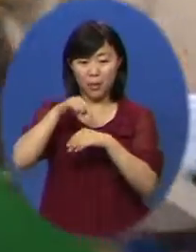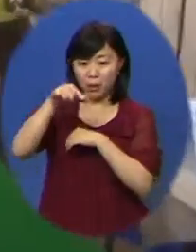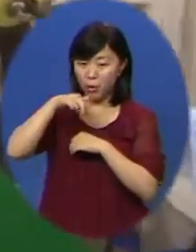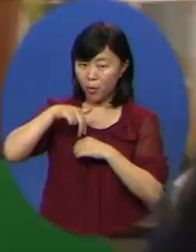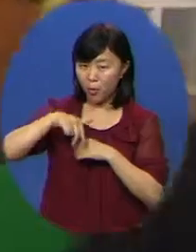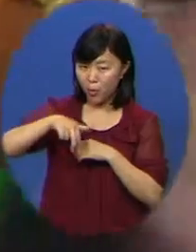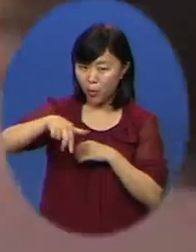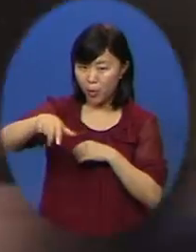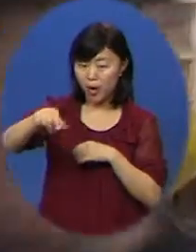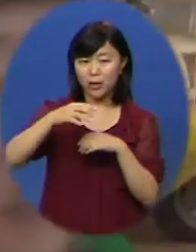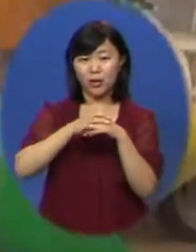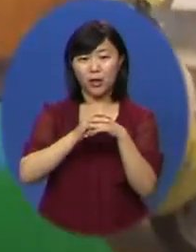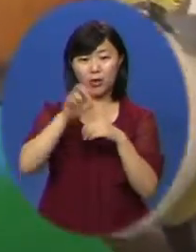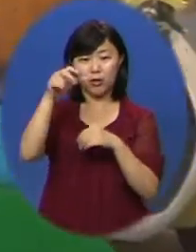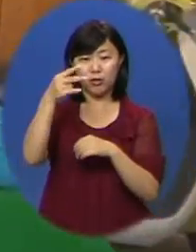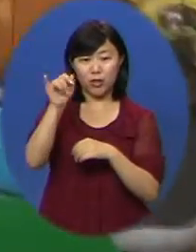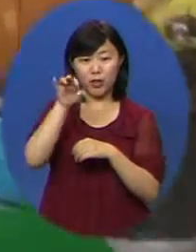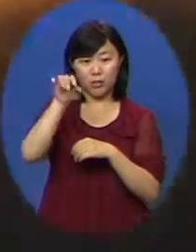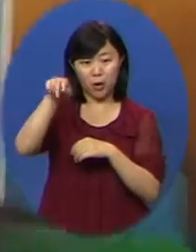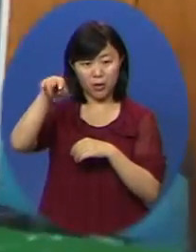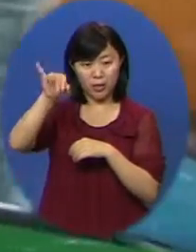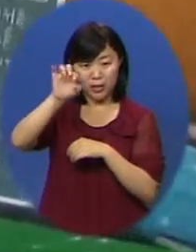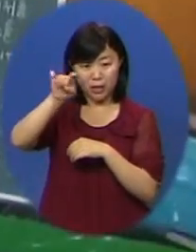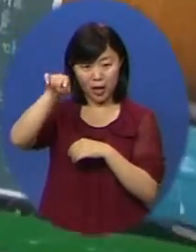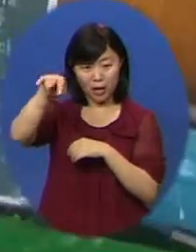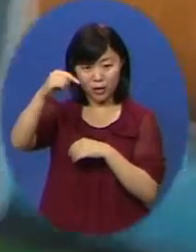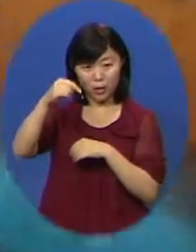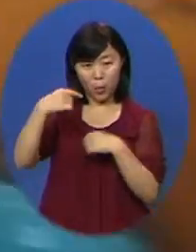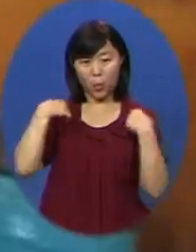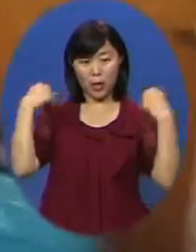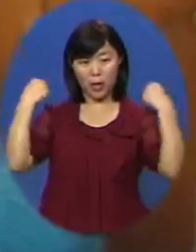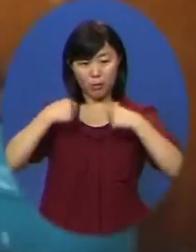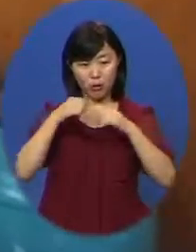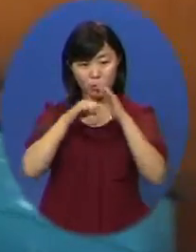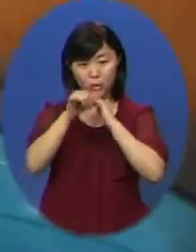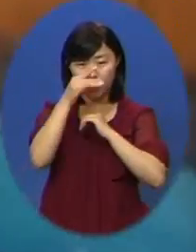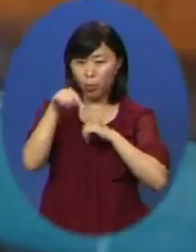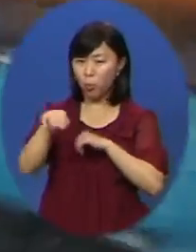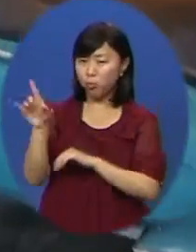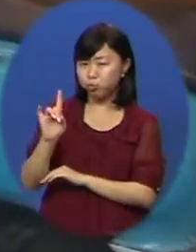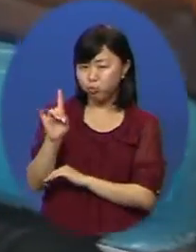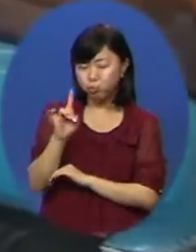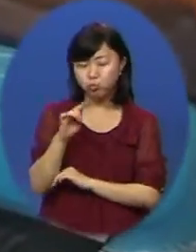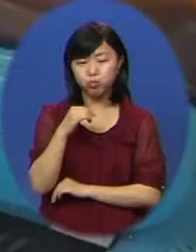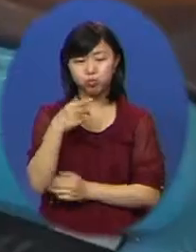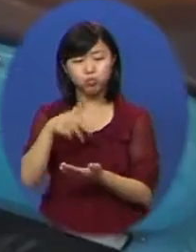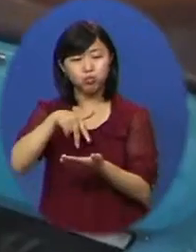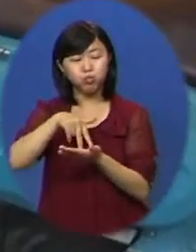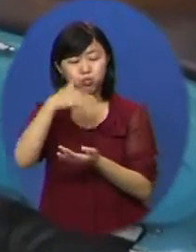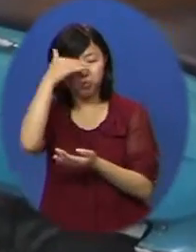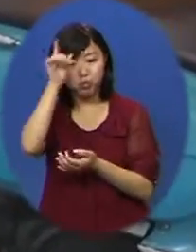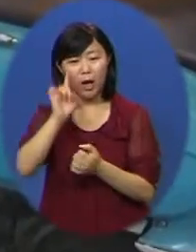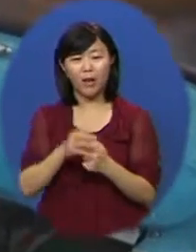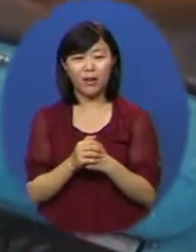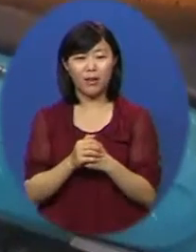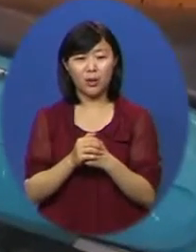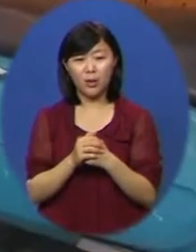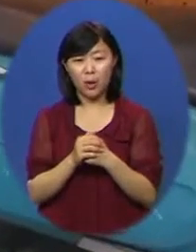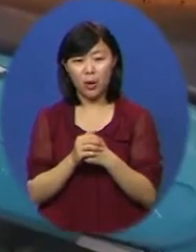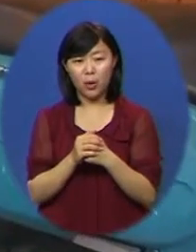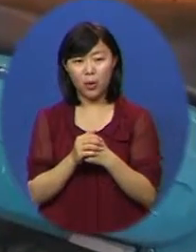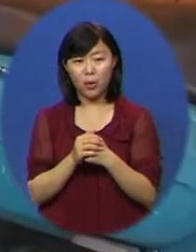보니 유니버시아드 유니폼을 입은 선수가 눈에 띄었다. 뭐 하는 곳인데 서 있는 거지?